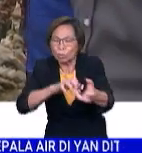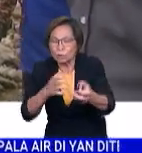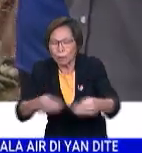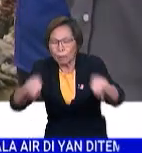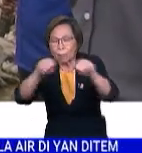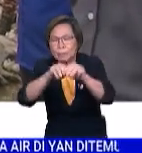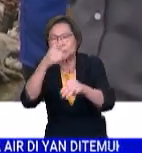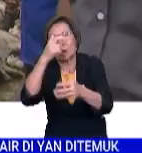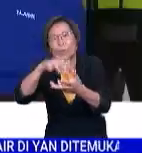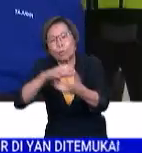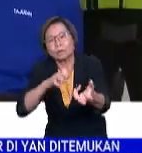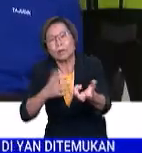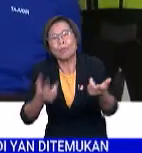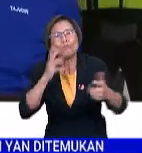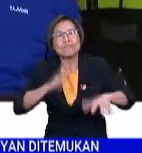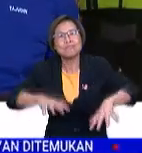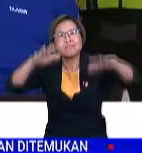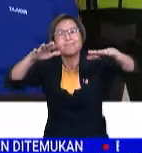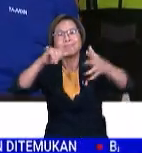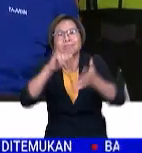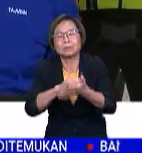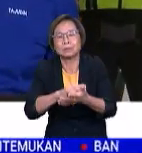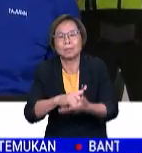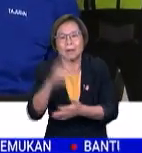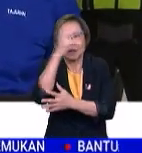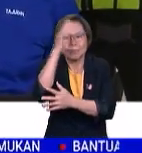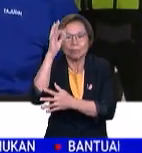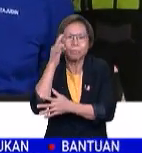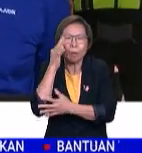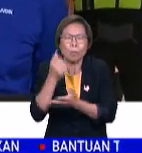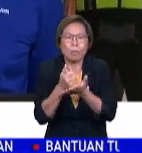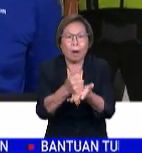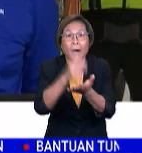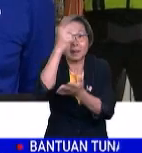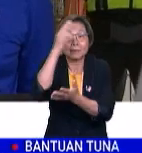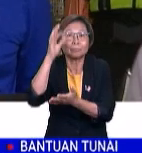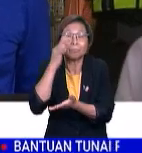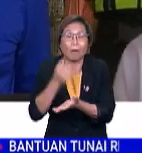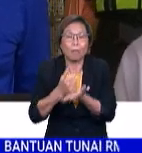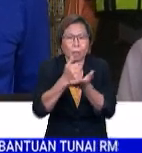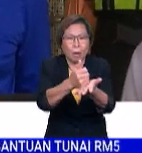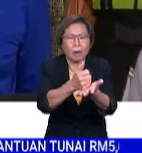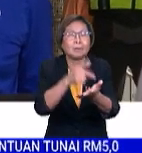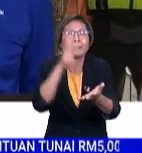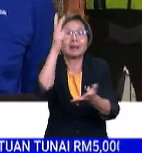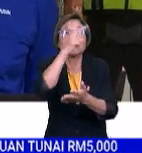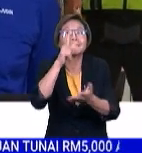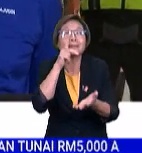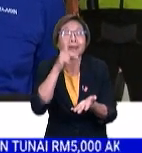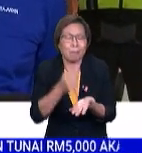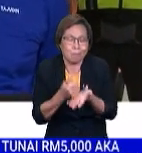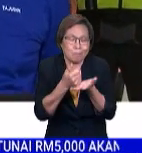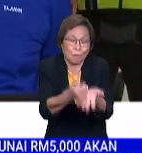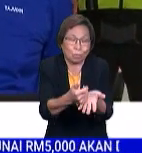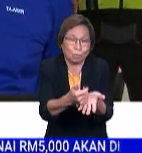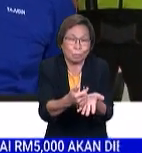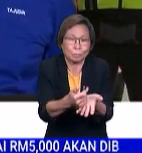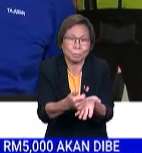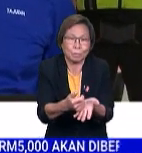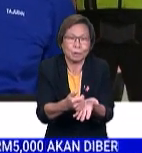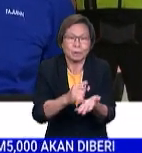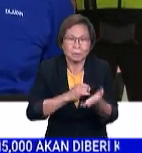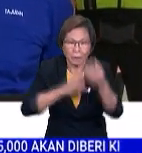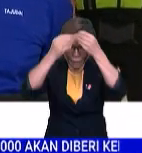tragedi berkenaan. Nak kerajaan Pertuan bagi membantu Kerajaan Negeri Kedah ini, maka